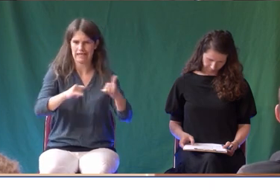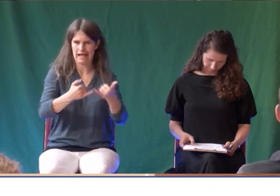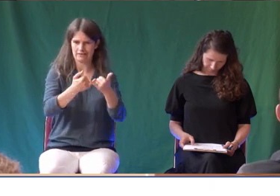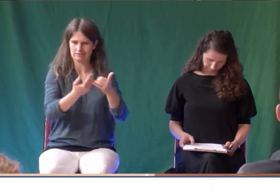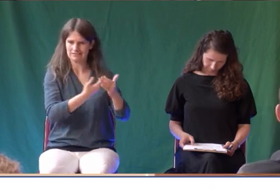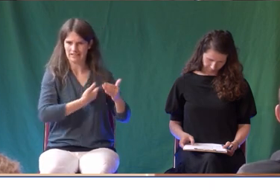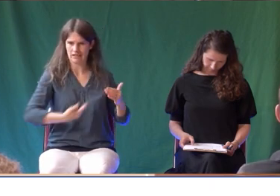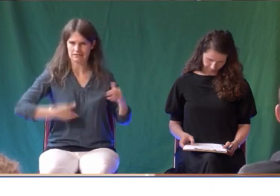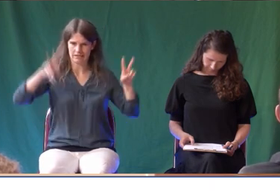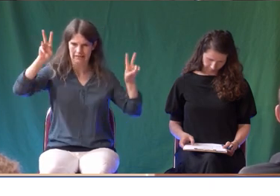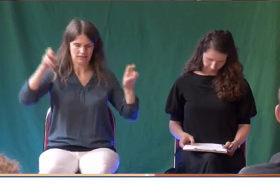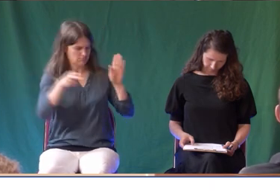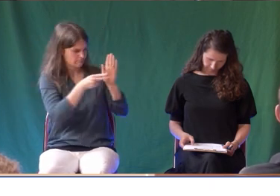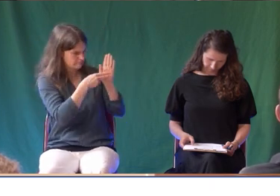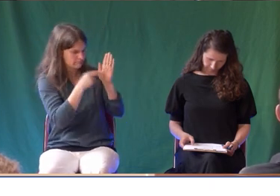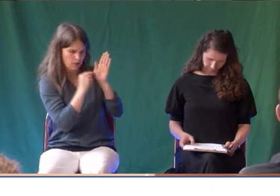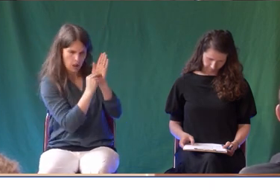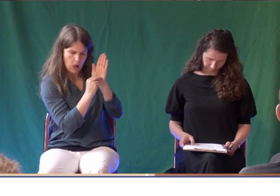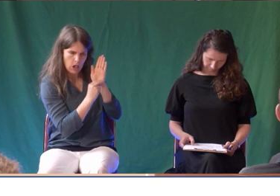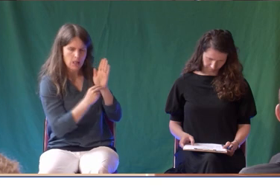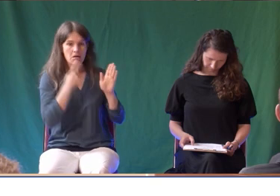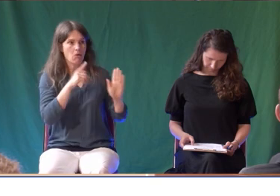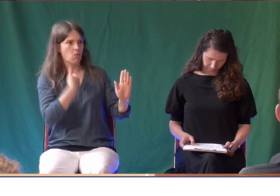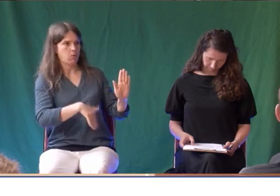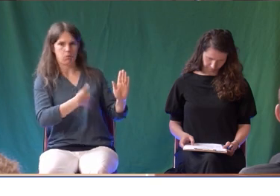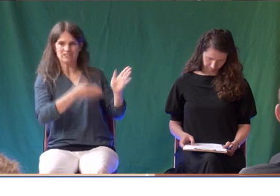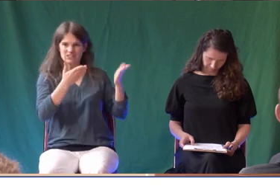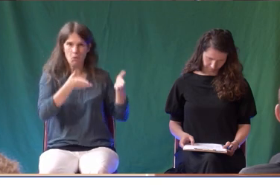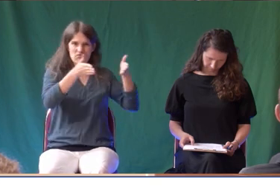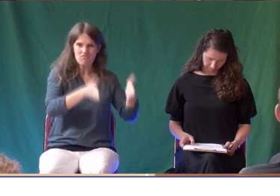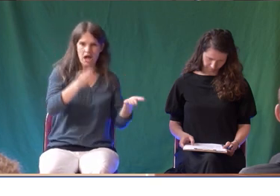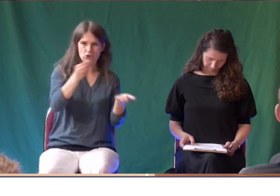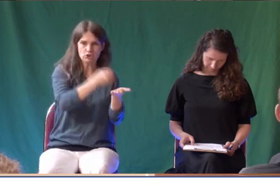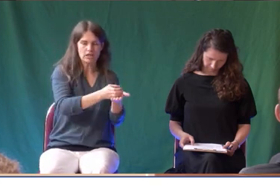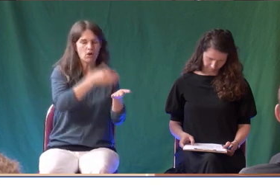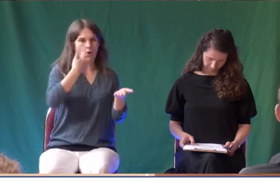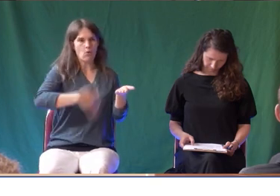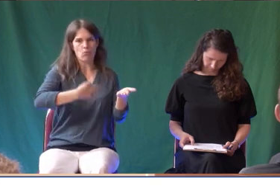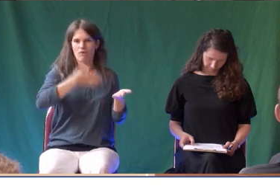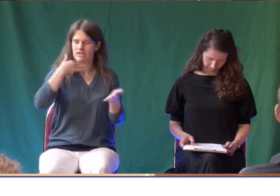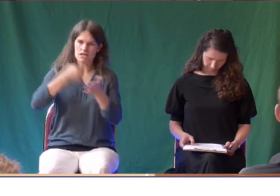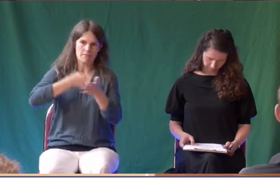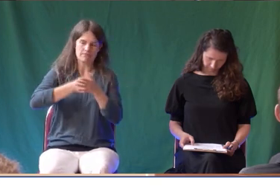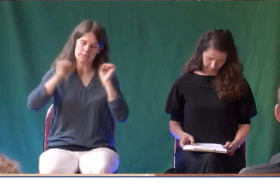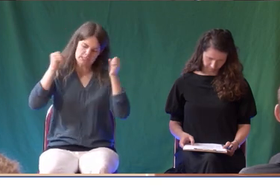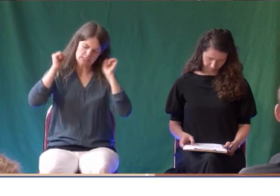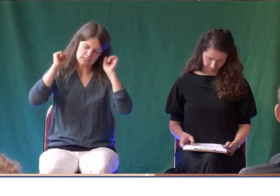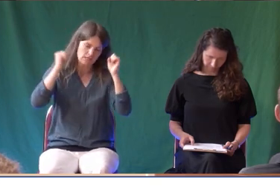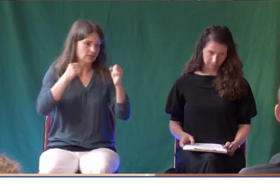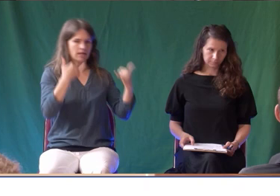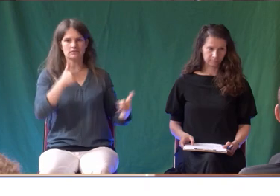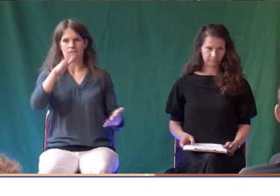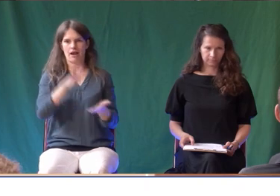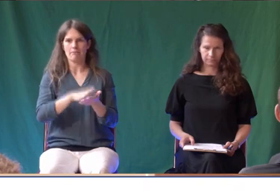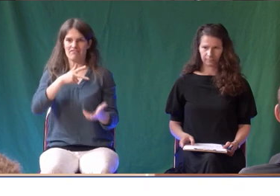steinischen Weg lebten mit Handicaps zurückgelegt hat und diese einzigartige Fachstelle zu etablieren eine Struktur